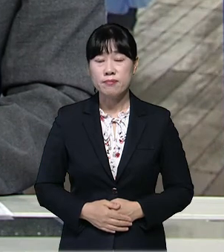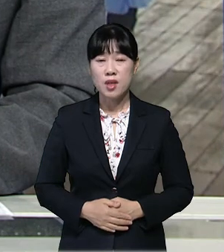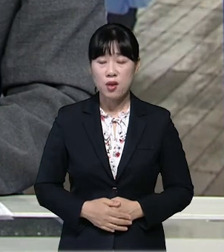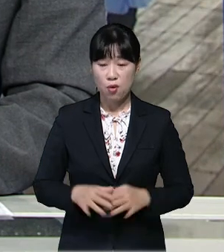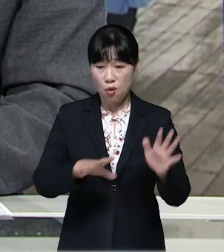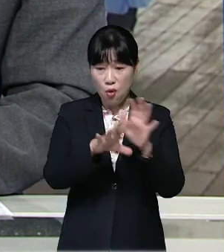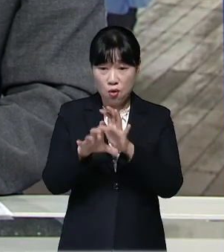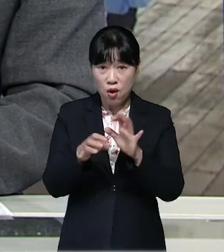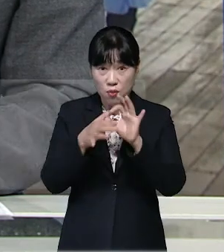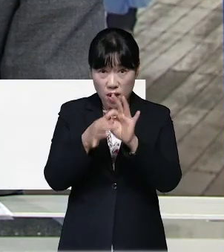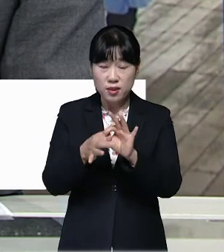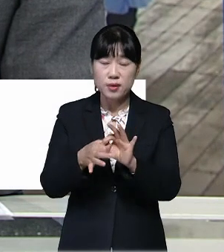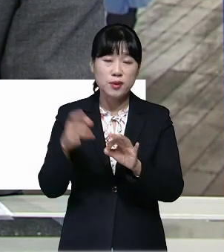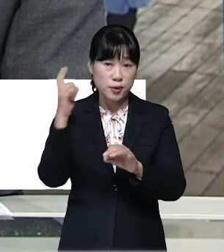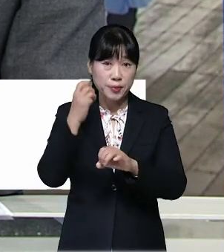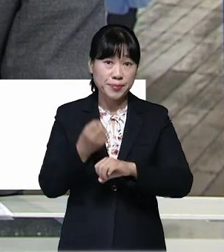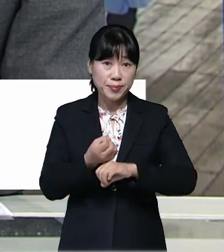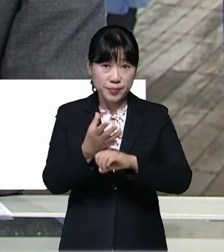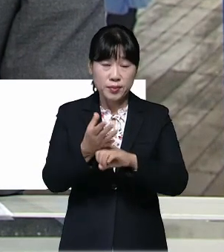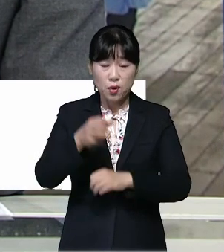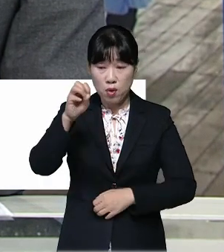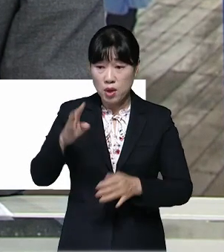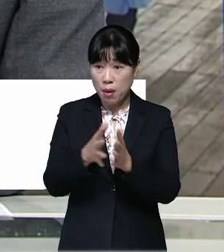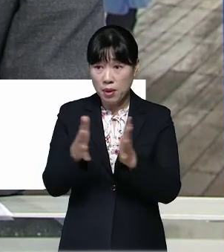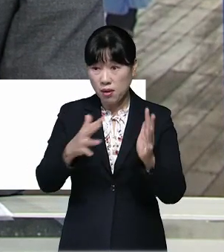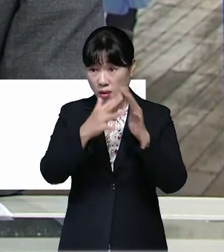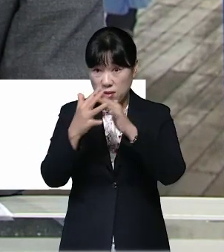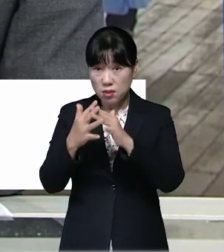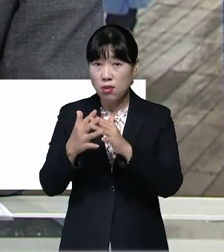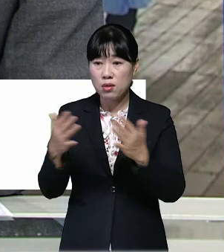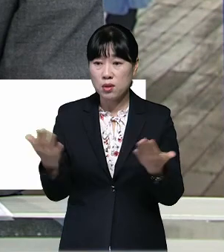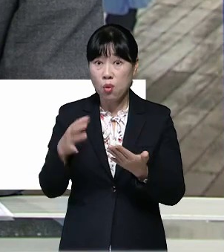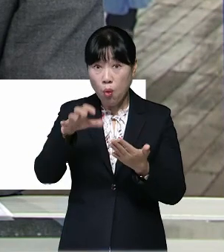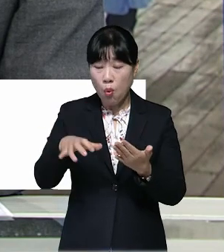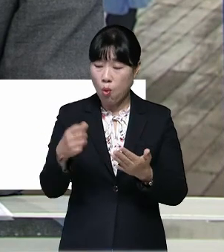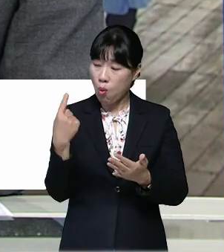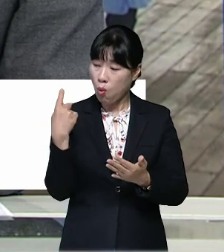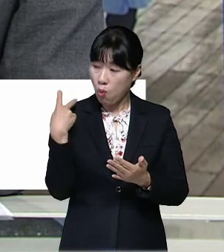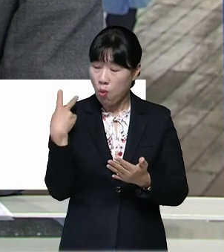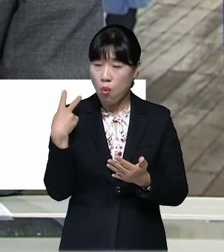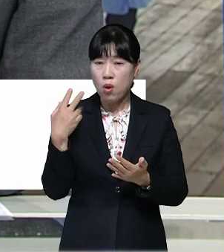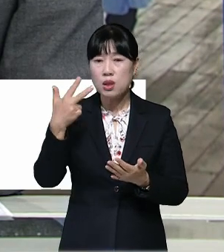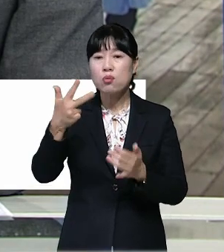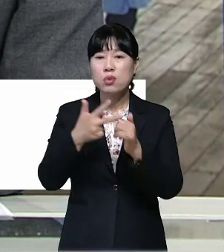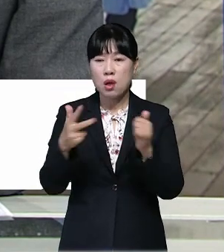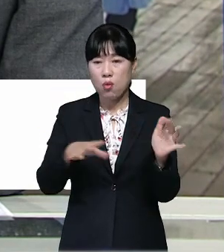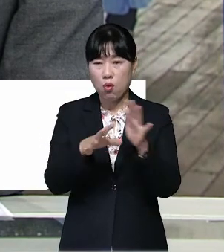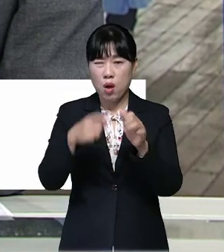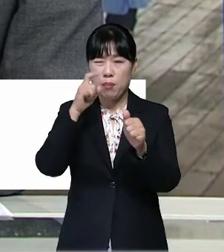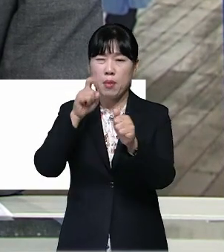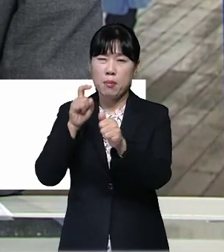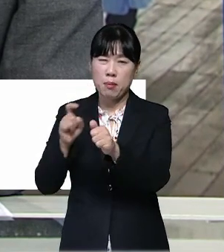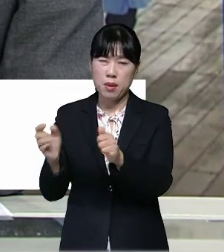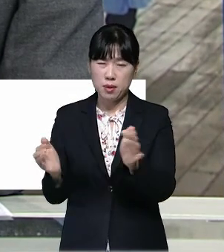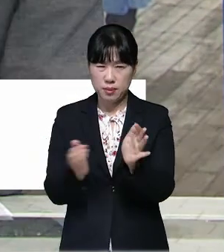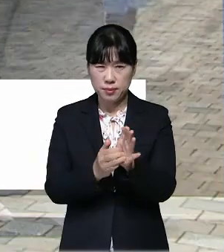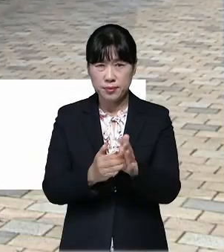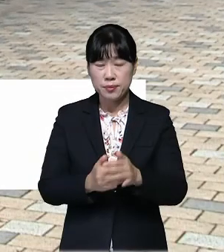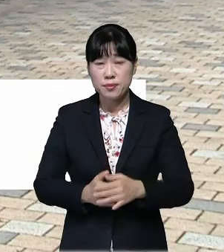다음은 코로나 관련 소식입니다. 광주의 한 아파트 건설 현장에서 이틀간 7명이 잇따라 코로나19에